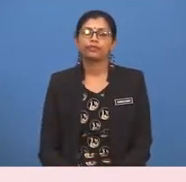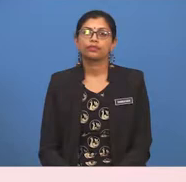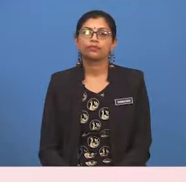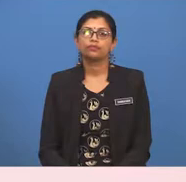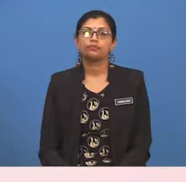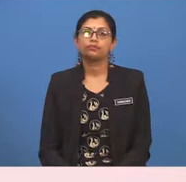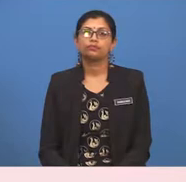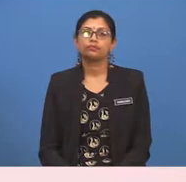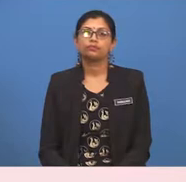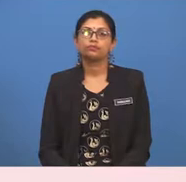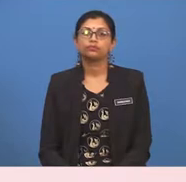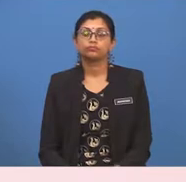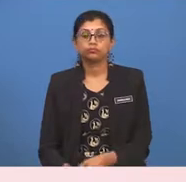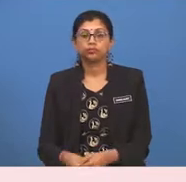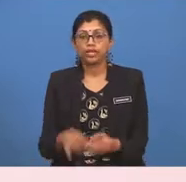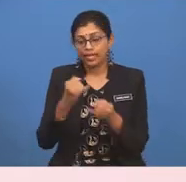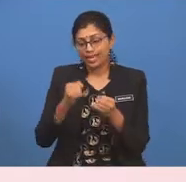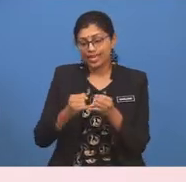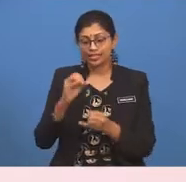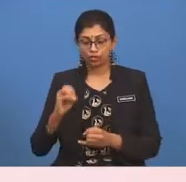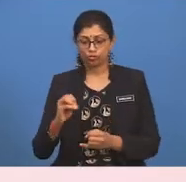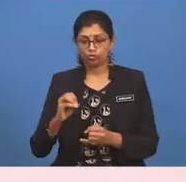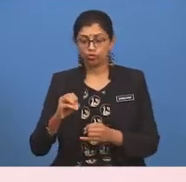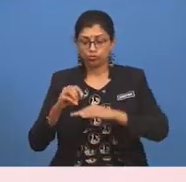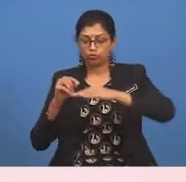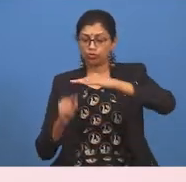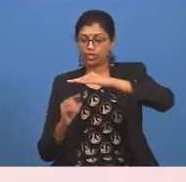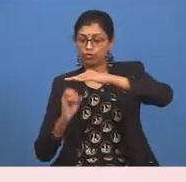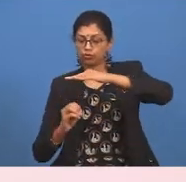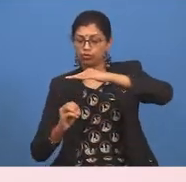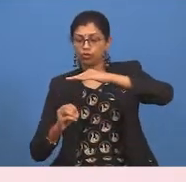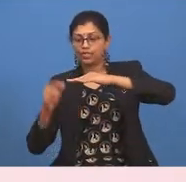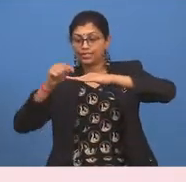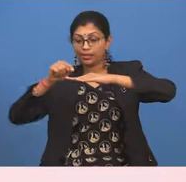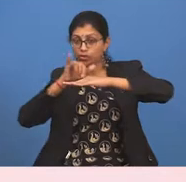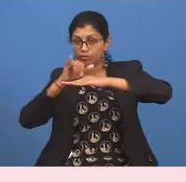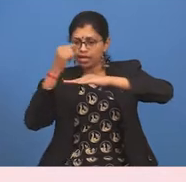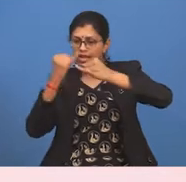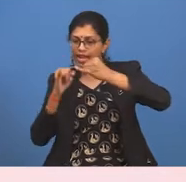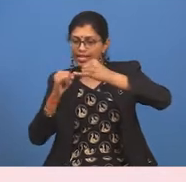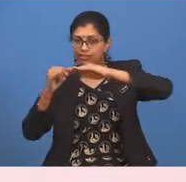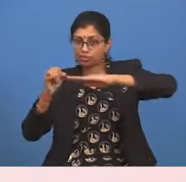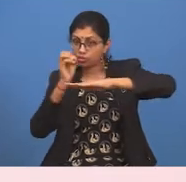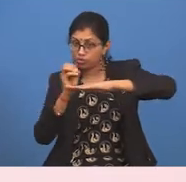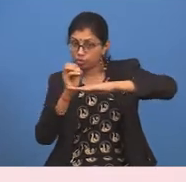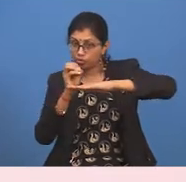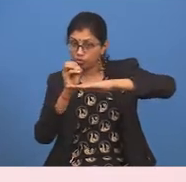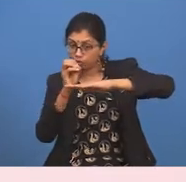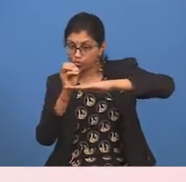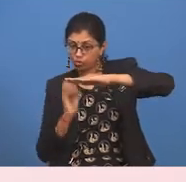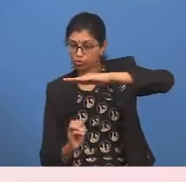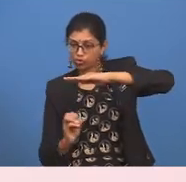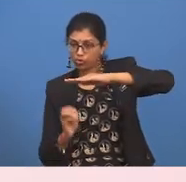mansuhkan 1 sifar pada 100 dengan 1 sifar yang berada pada